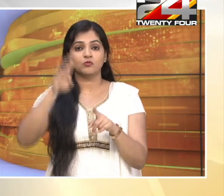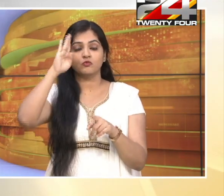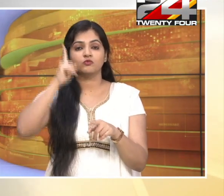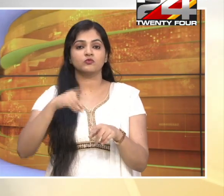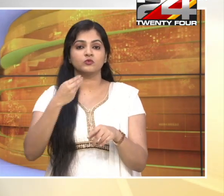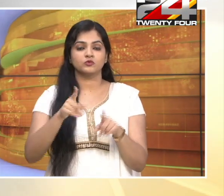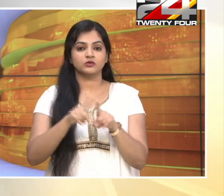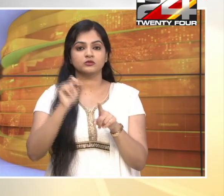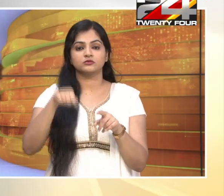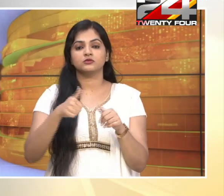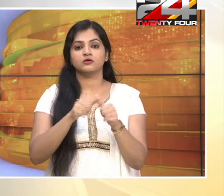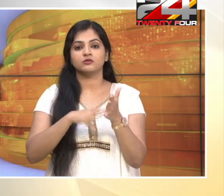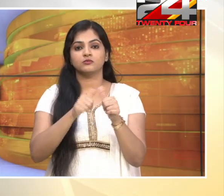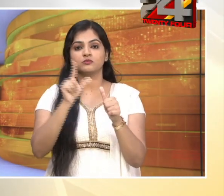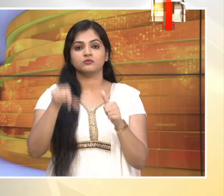പറഞ്ഞു